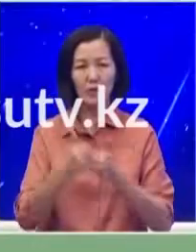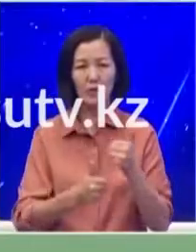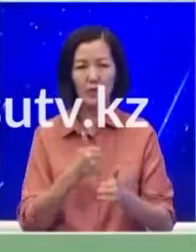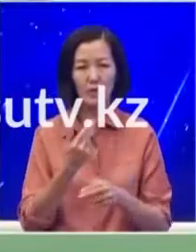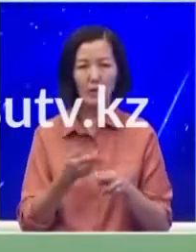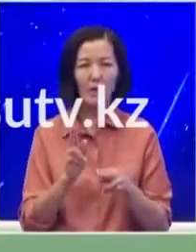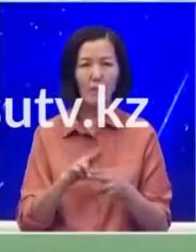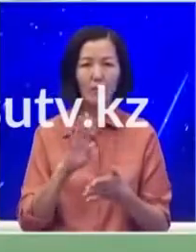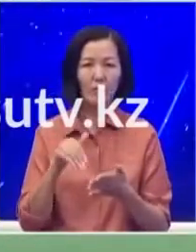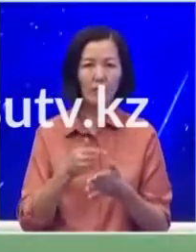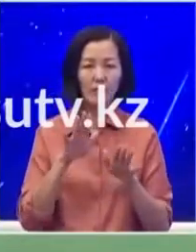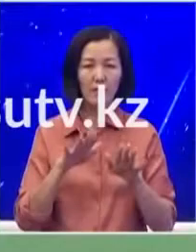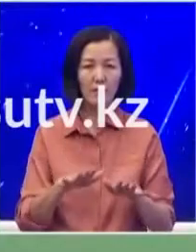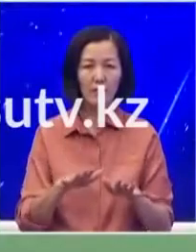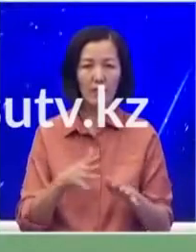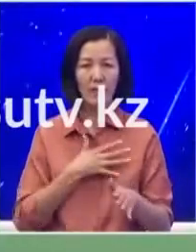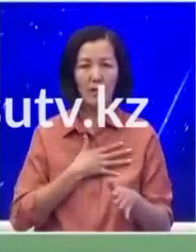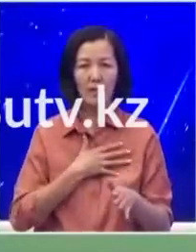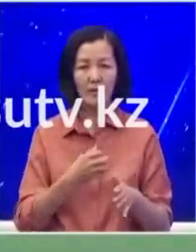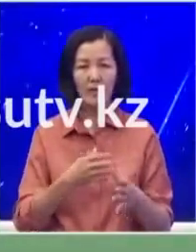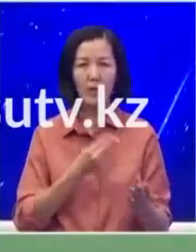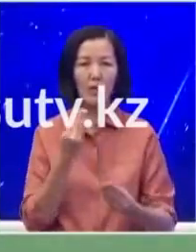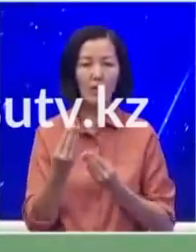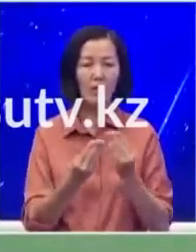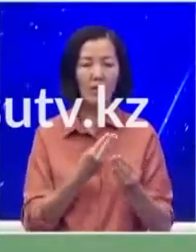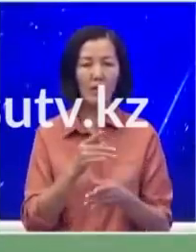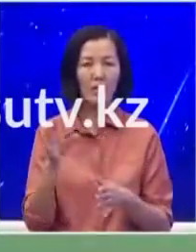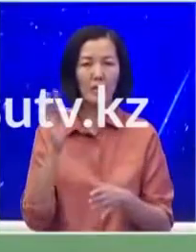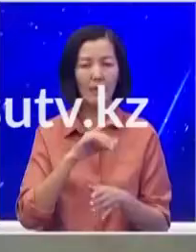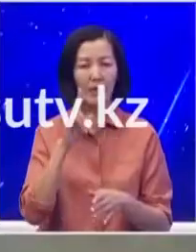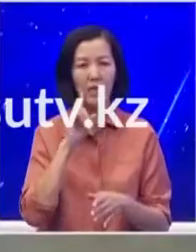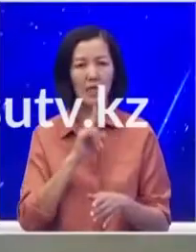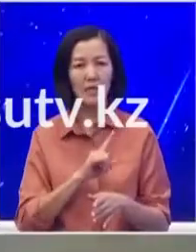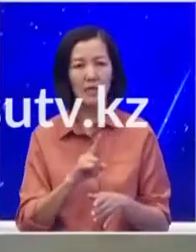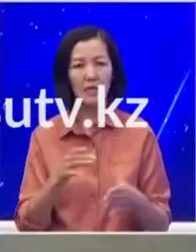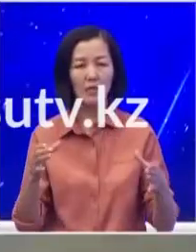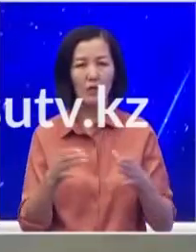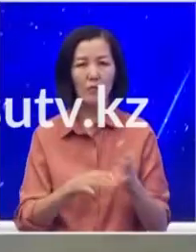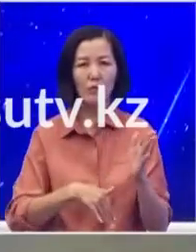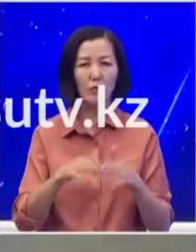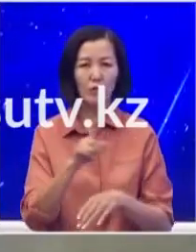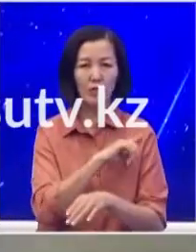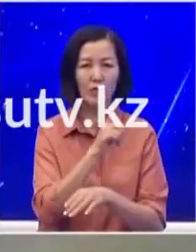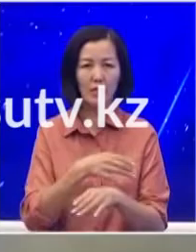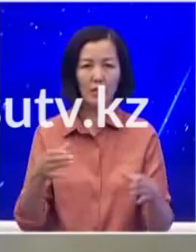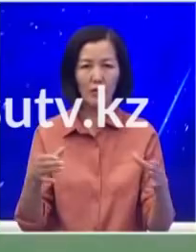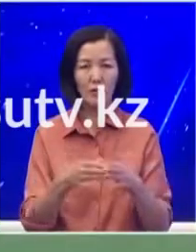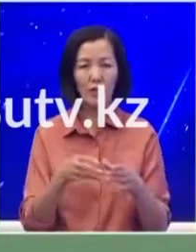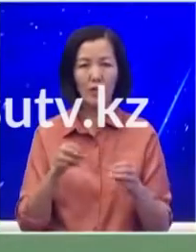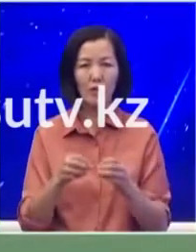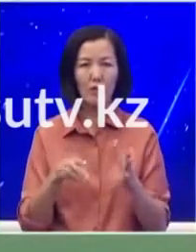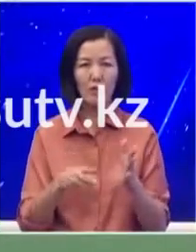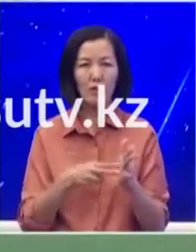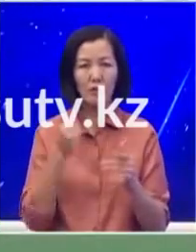поэтому за главный приз ведутся жаркие бои. Команда Западно-Казахстанской области – одна из претендентов на призовые места среди юношей 2007